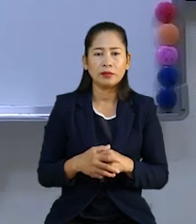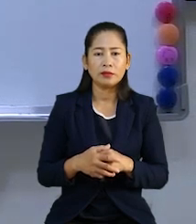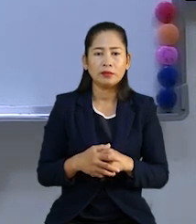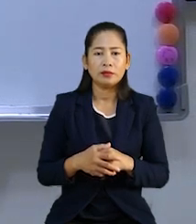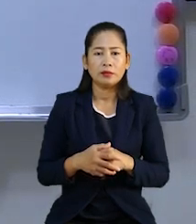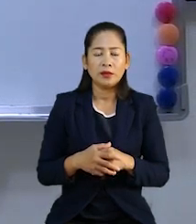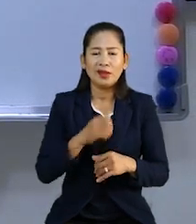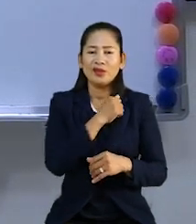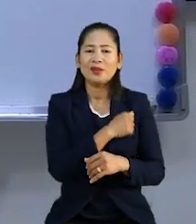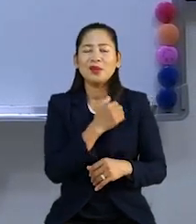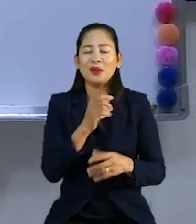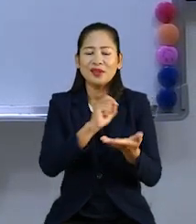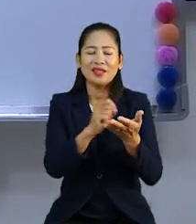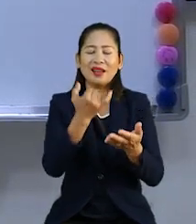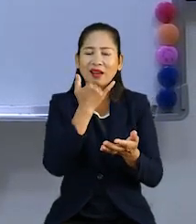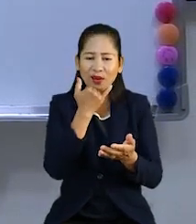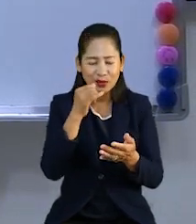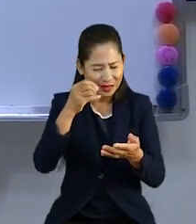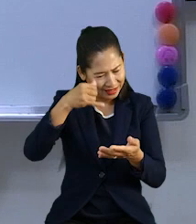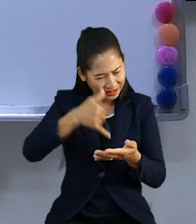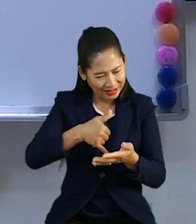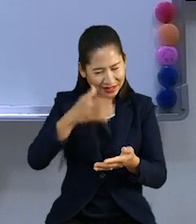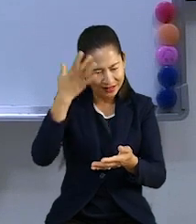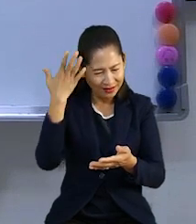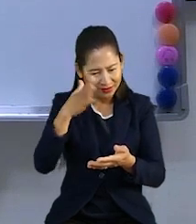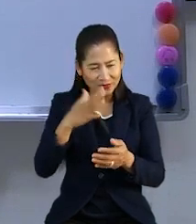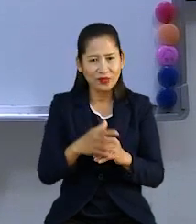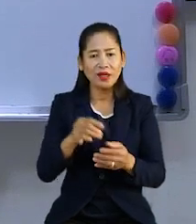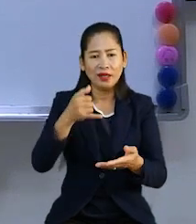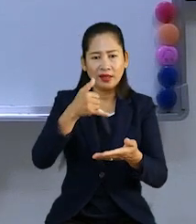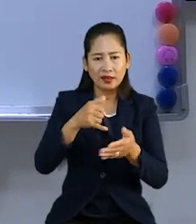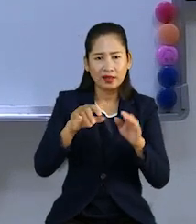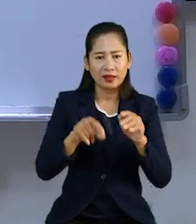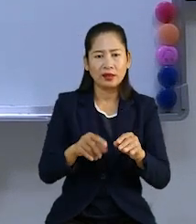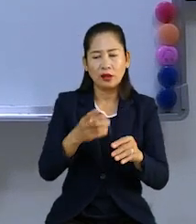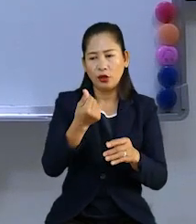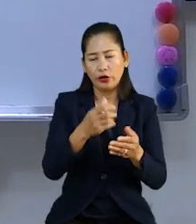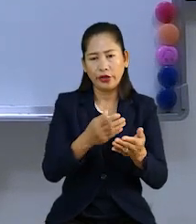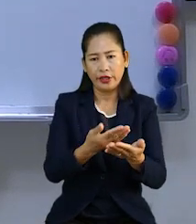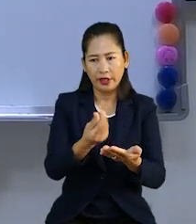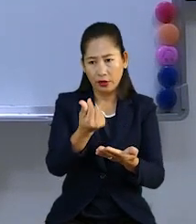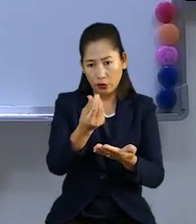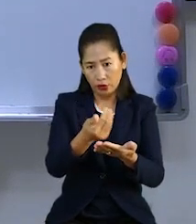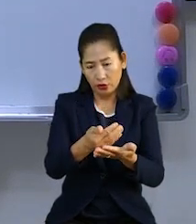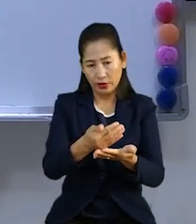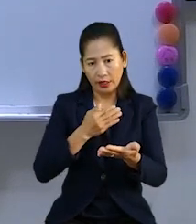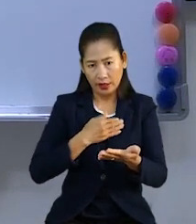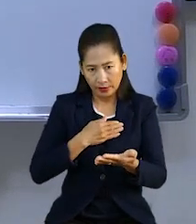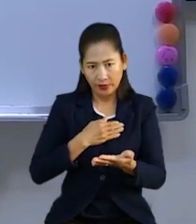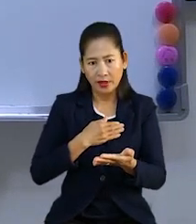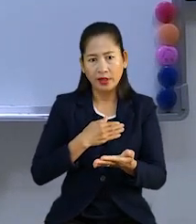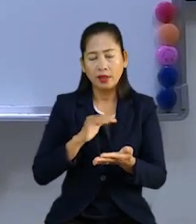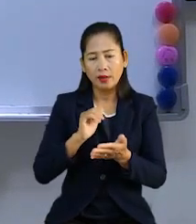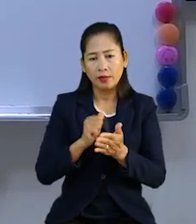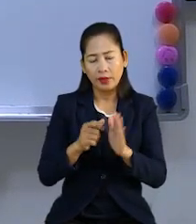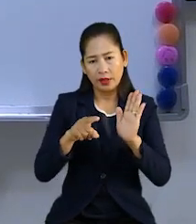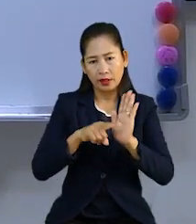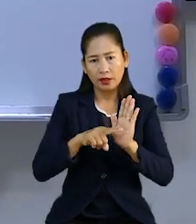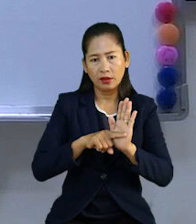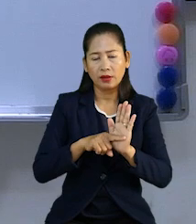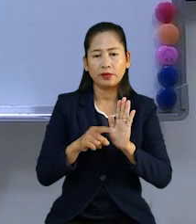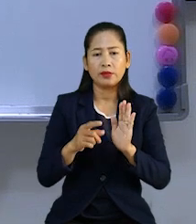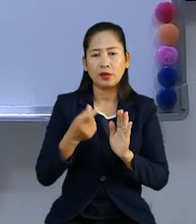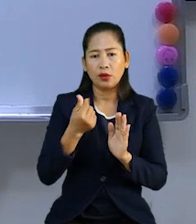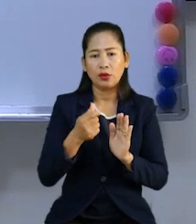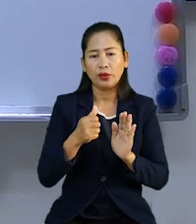Cầm tốt nà con. Chà chẳng. Cái này này cứ chia pra ạp. Được chứ này nó bây để dừng đọa chánh cứ